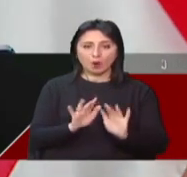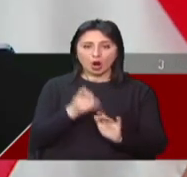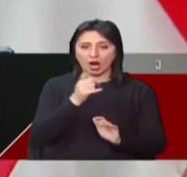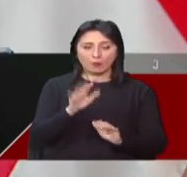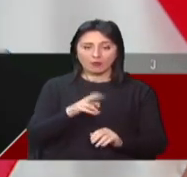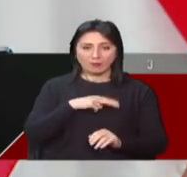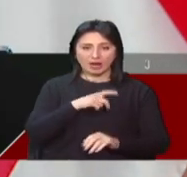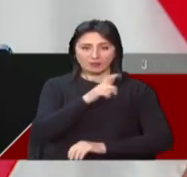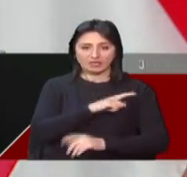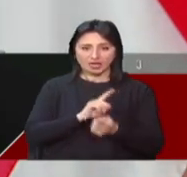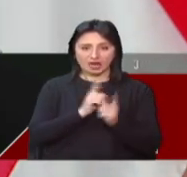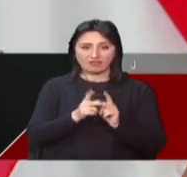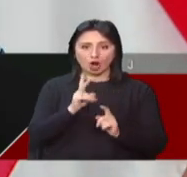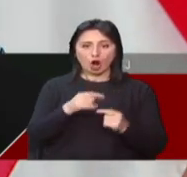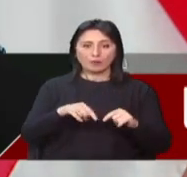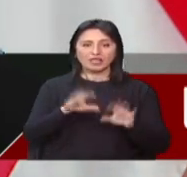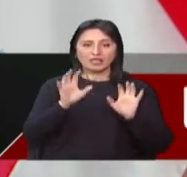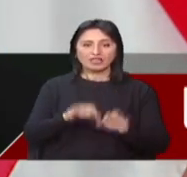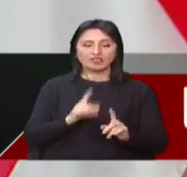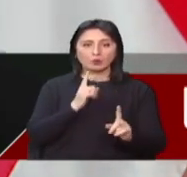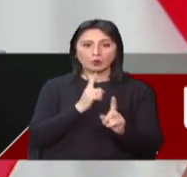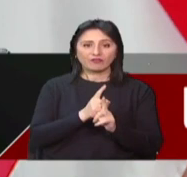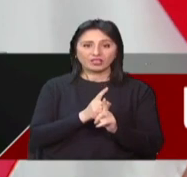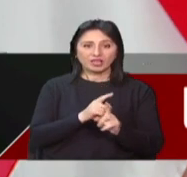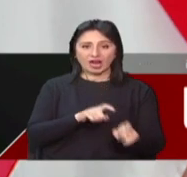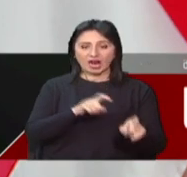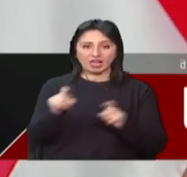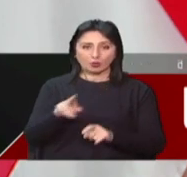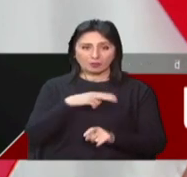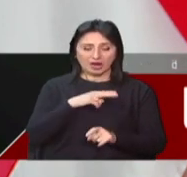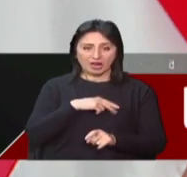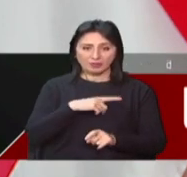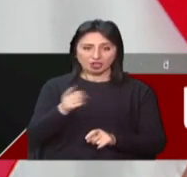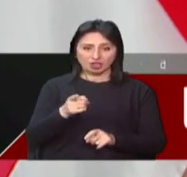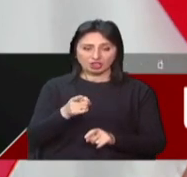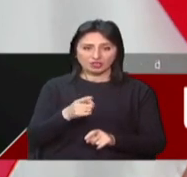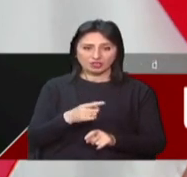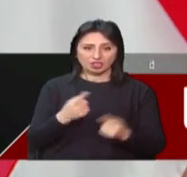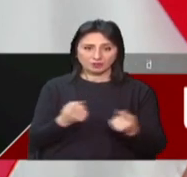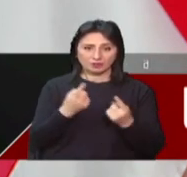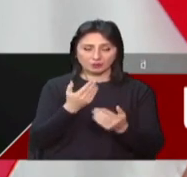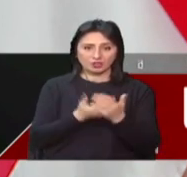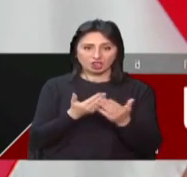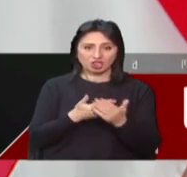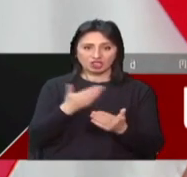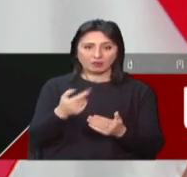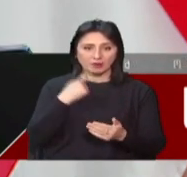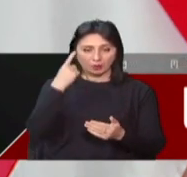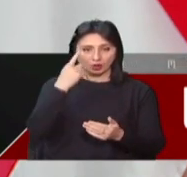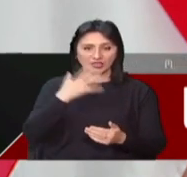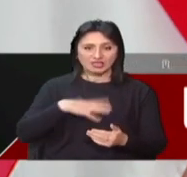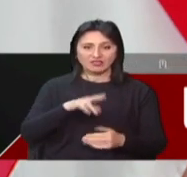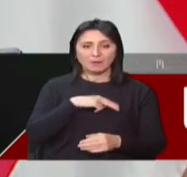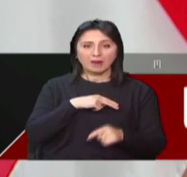მხოლოდ პარლამენტის წევრი, არამედ კომიტეტის თავმჯდომარის მოადგილე გადადიოდეს პარლამენტში რიგით მრჩევლად, მე მგონი